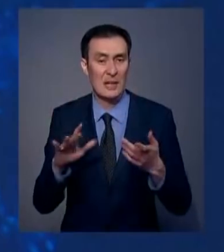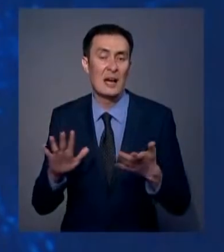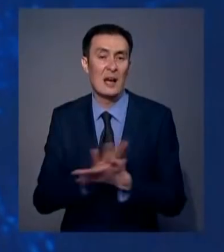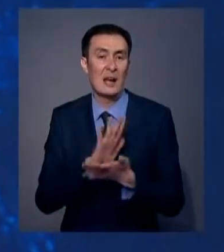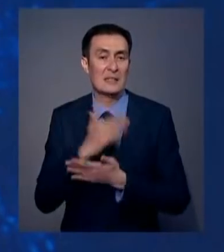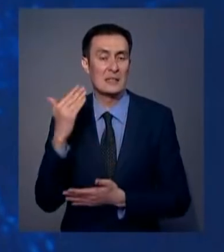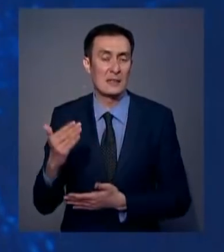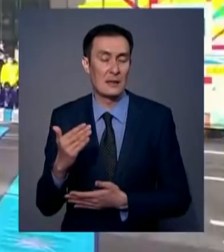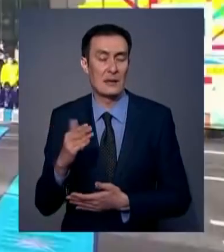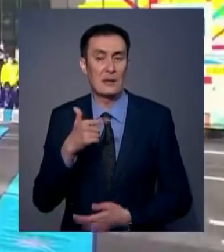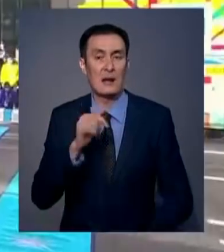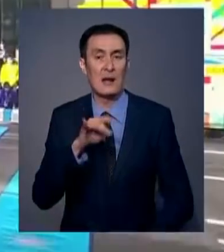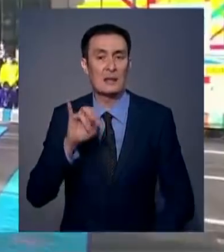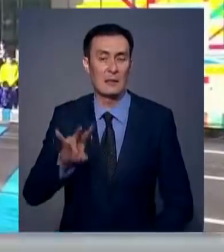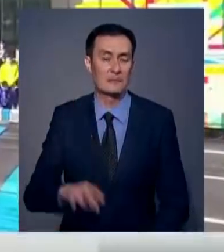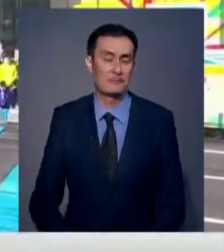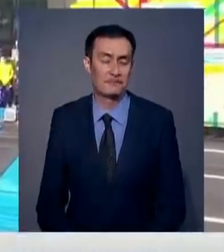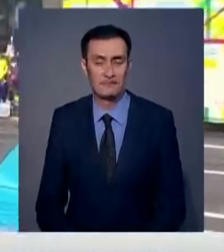газета The Guardian.